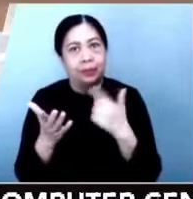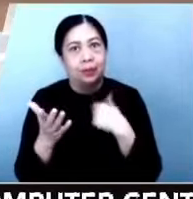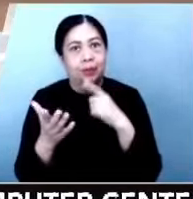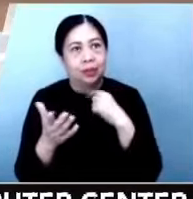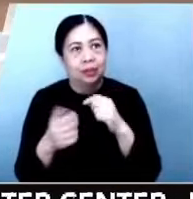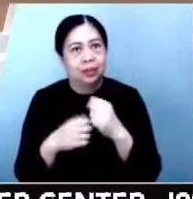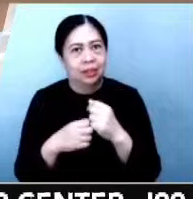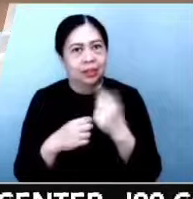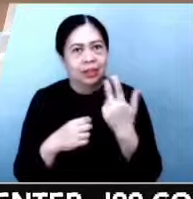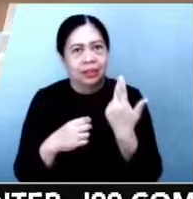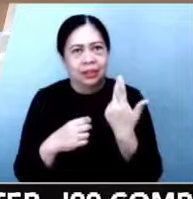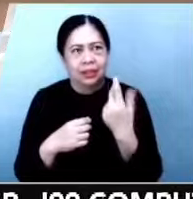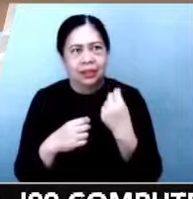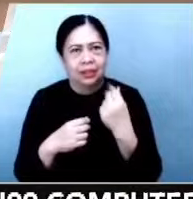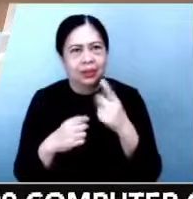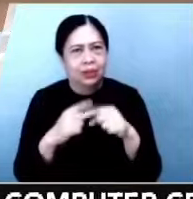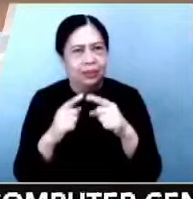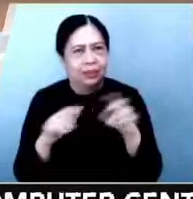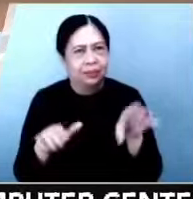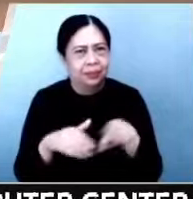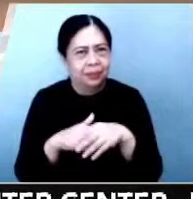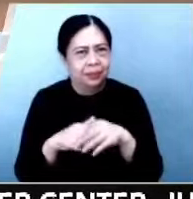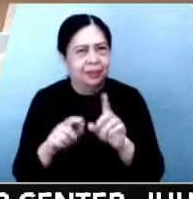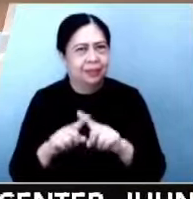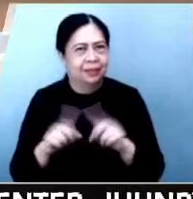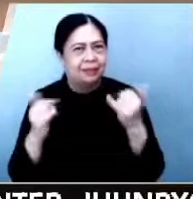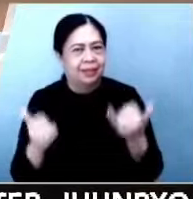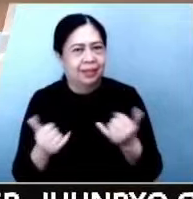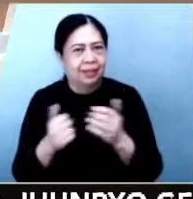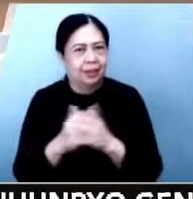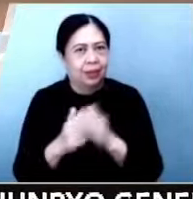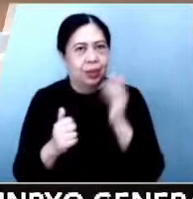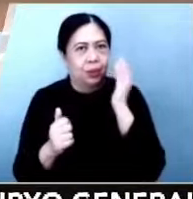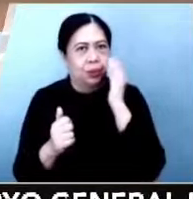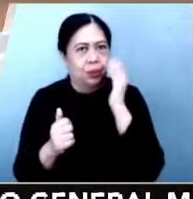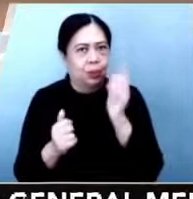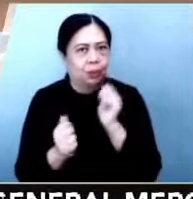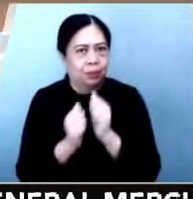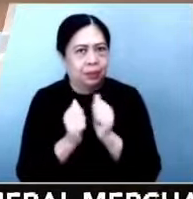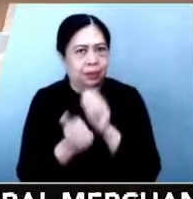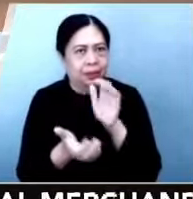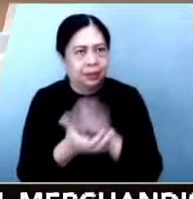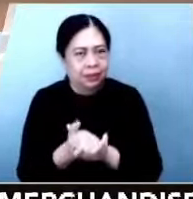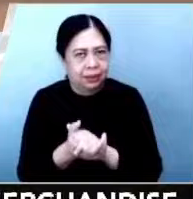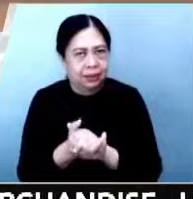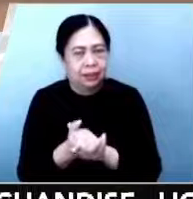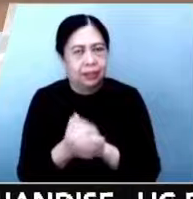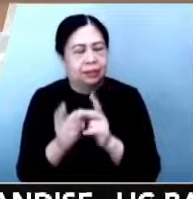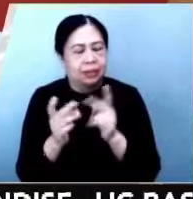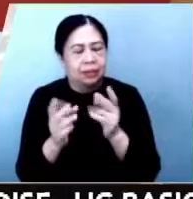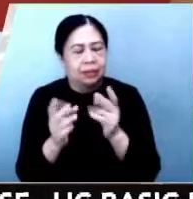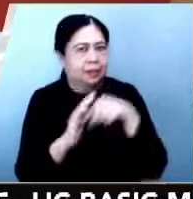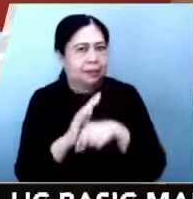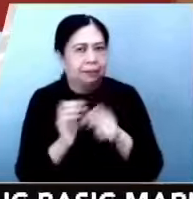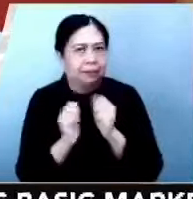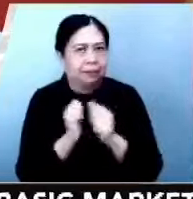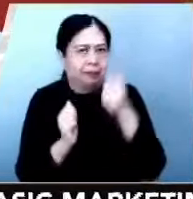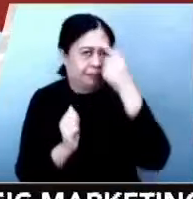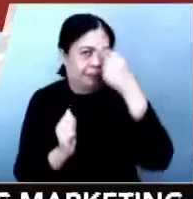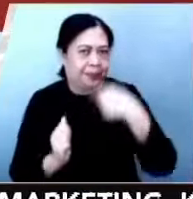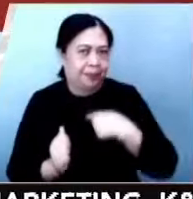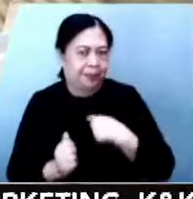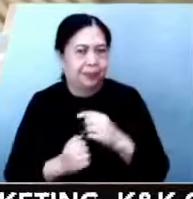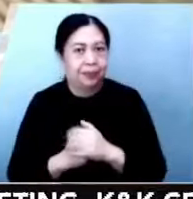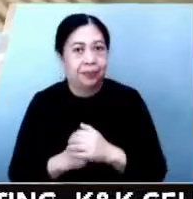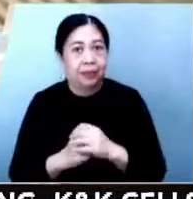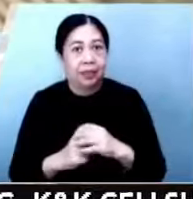got married, but it's different now. You know, I know what marriage is now, so it's very meaningful for me. Kung ang Heart